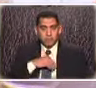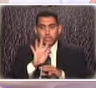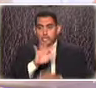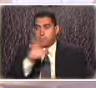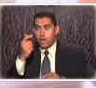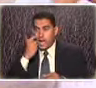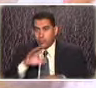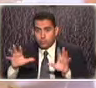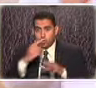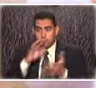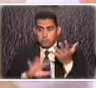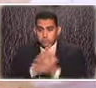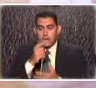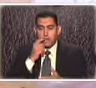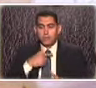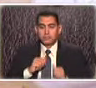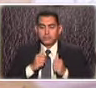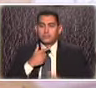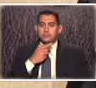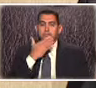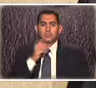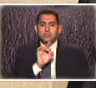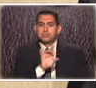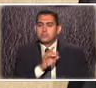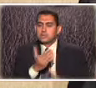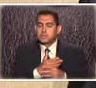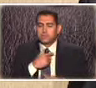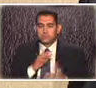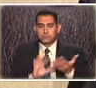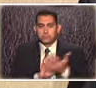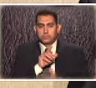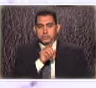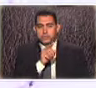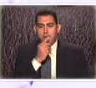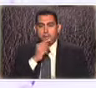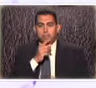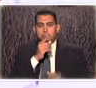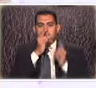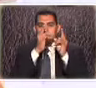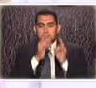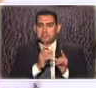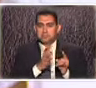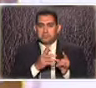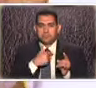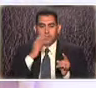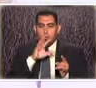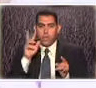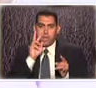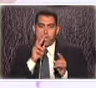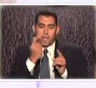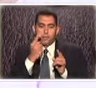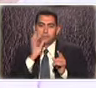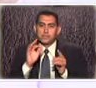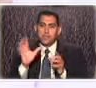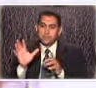شعب يا مجتمع هناك مشكله عند هذا الحاكم ف مفهوم الاعتزال حتى لما بني على اساس